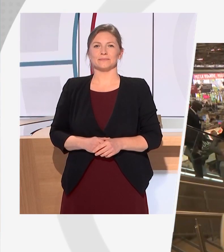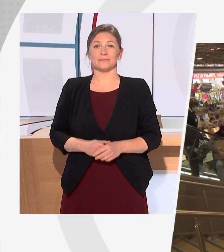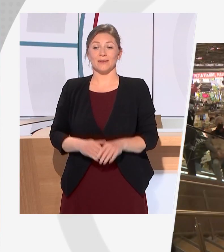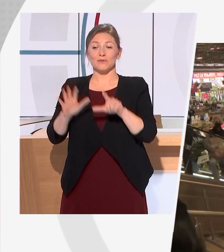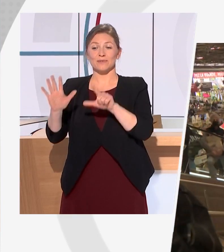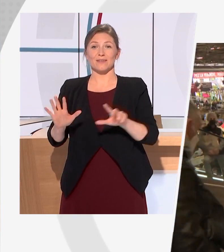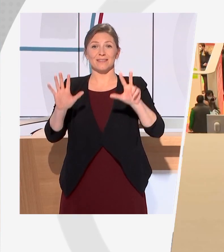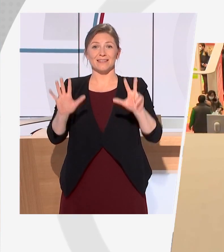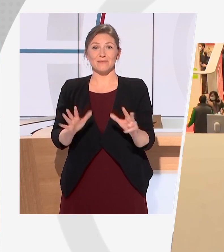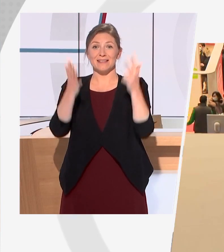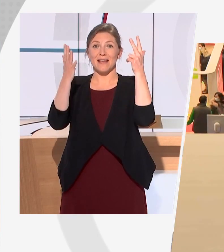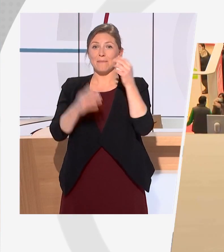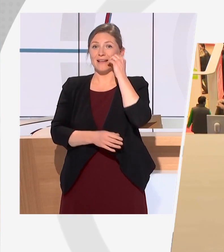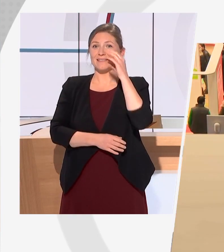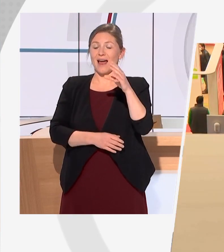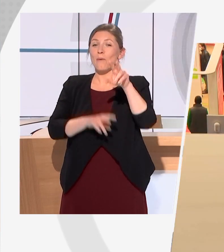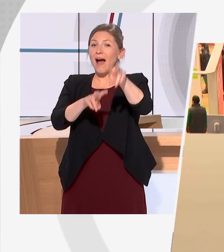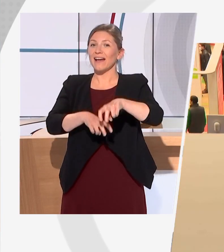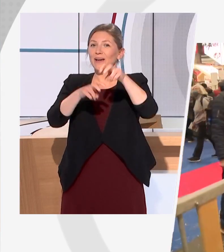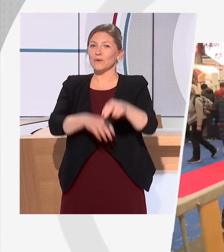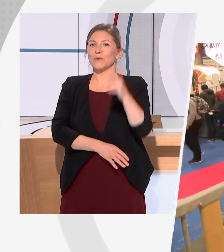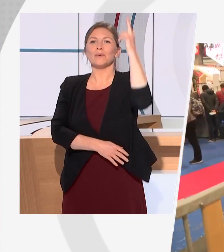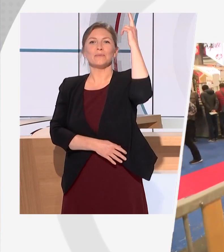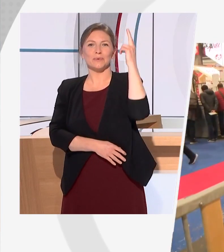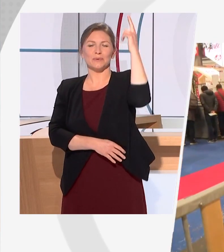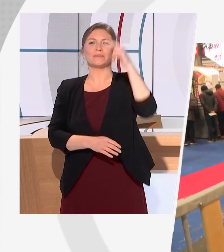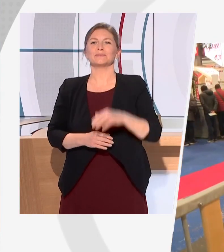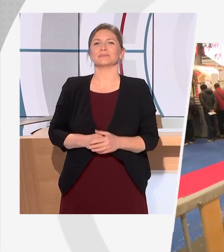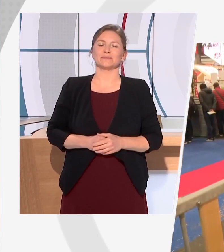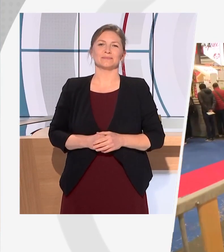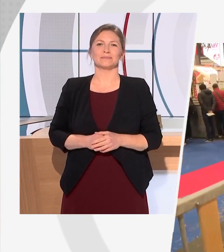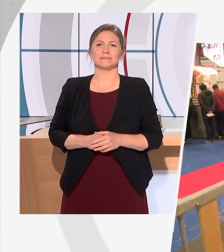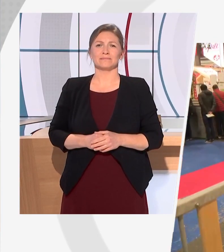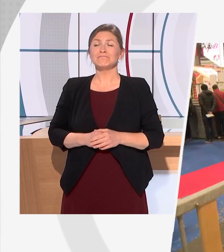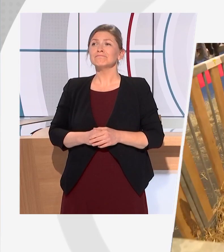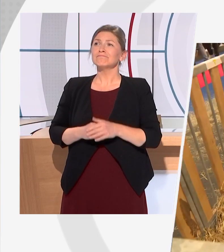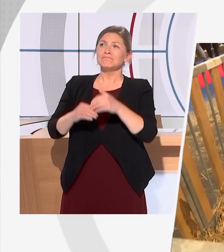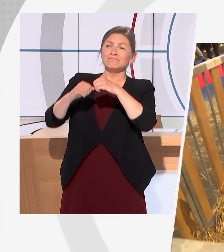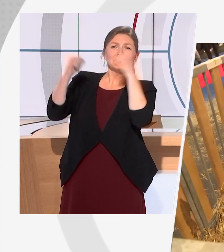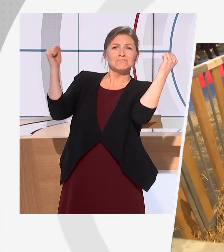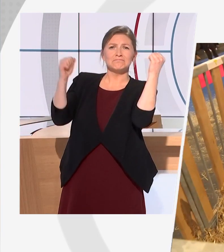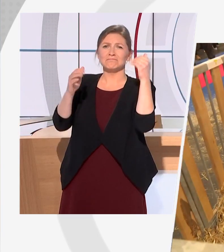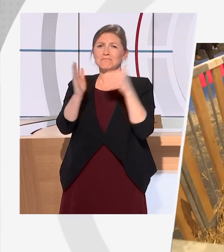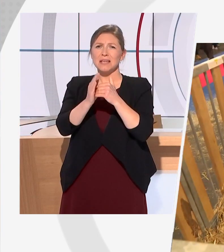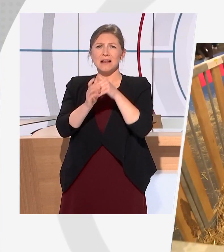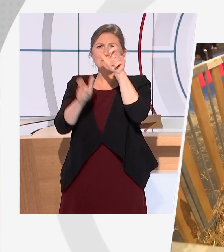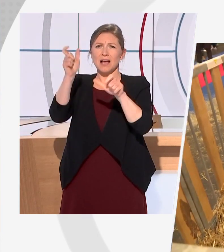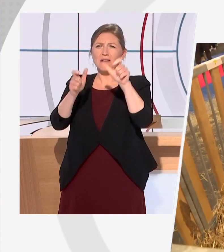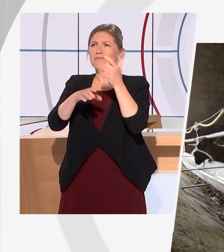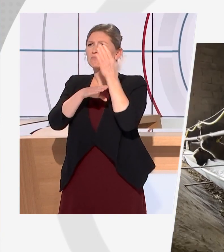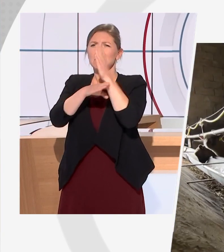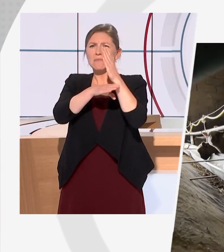Le coup d'envoi a été donné pour le 78e Salon de l'agriculture. Plus de 1000 exposants y présentent leur